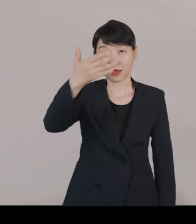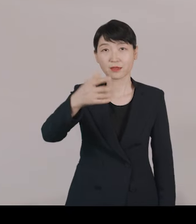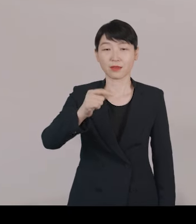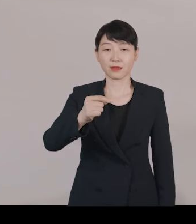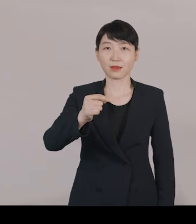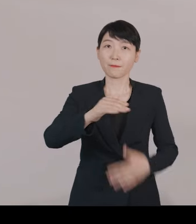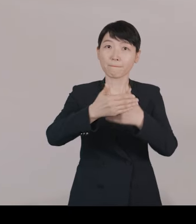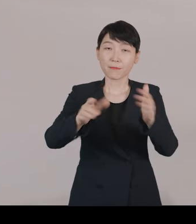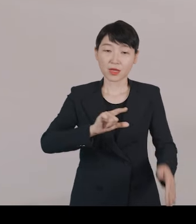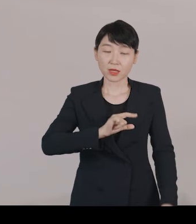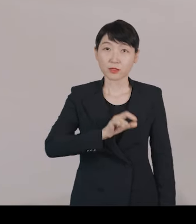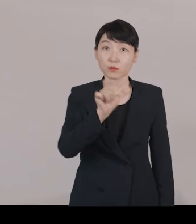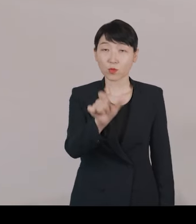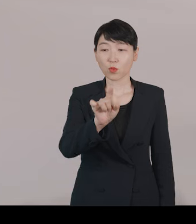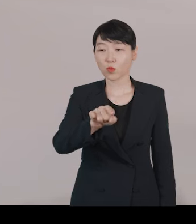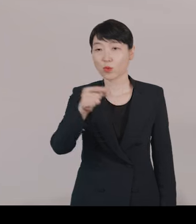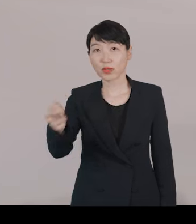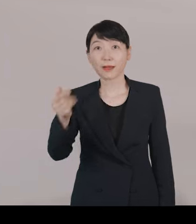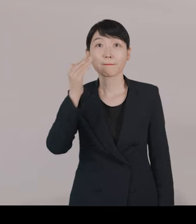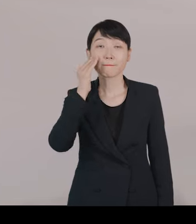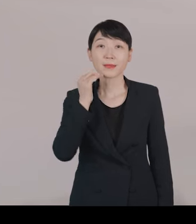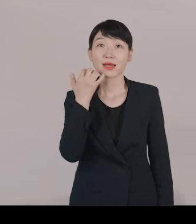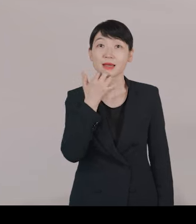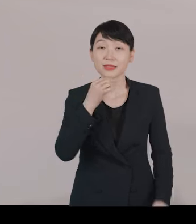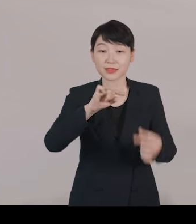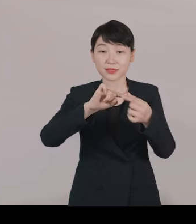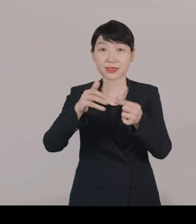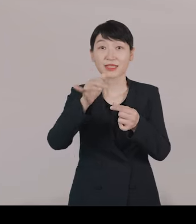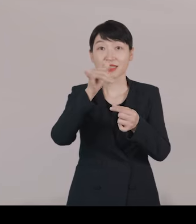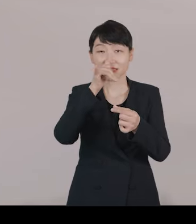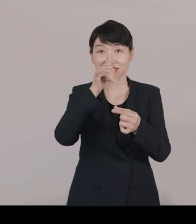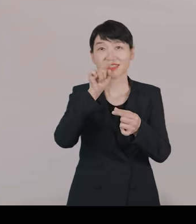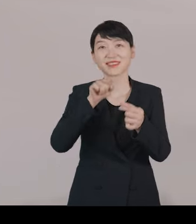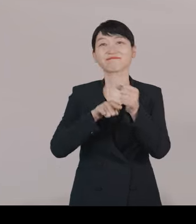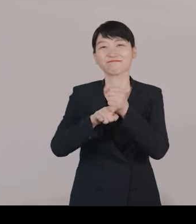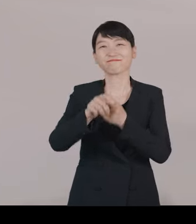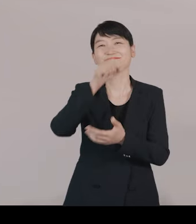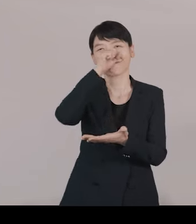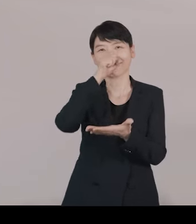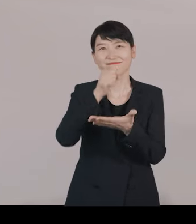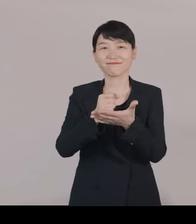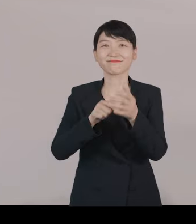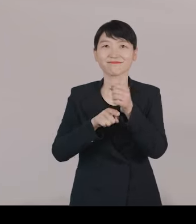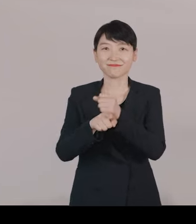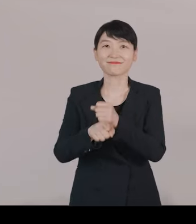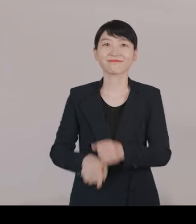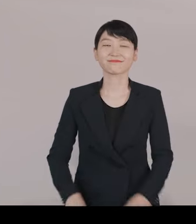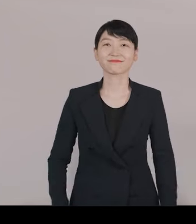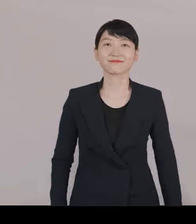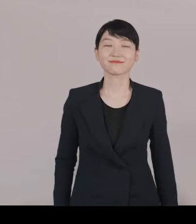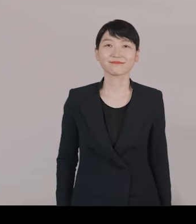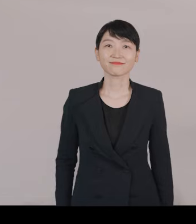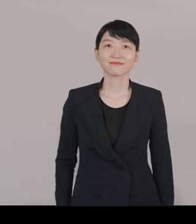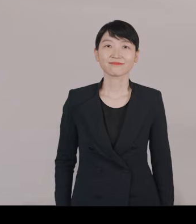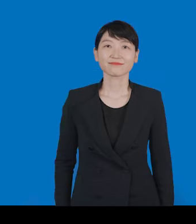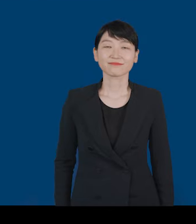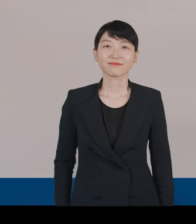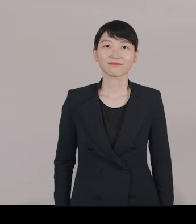모니터링 시스템에 접속해 방 이름 옆에 온라인으로 파란색 글자가 보인다면 정상 작동되는 것입니다.